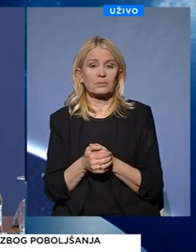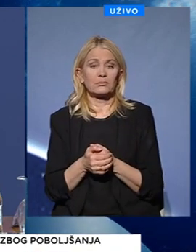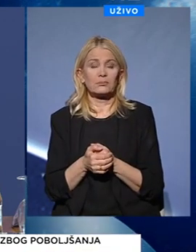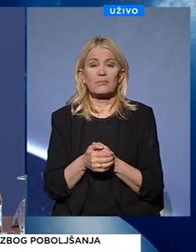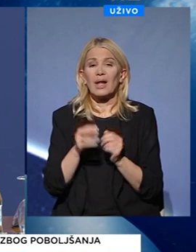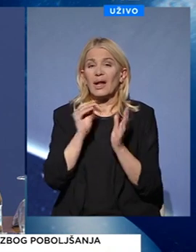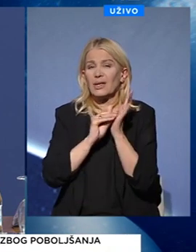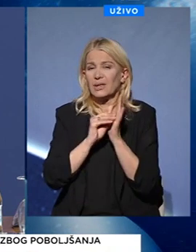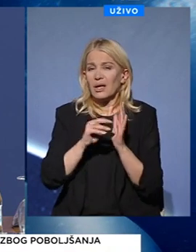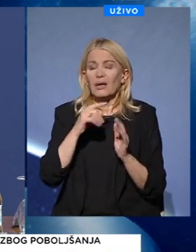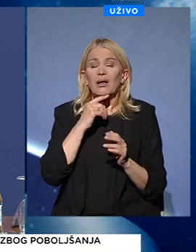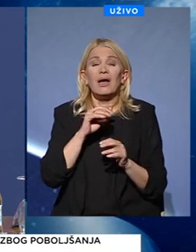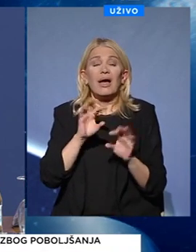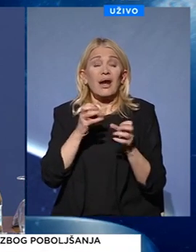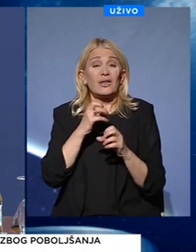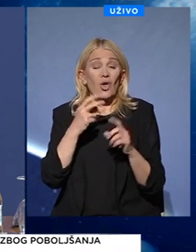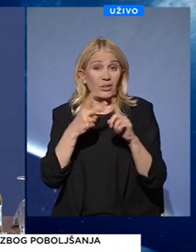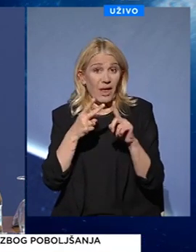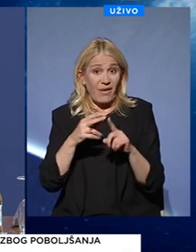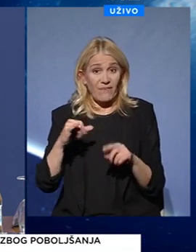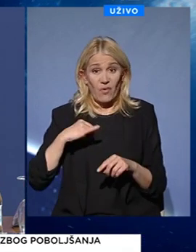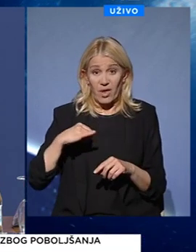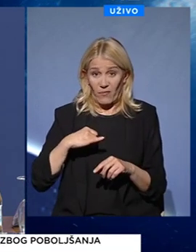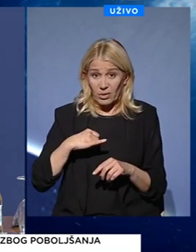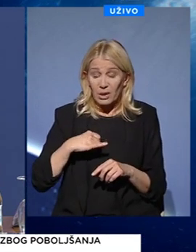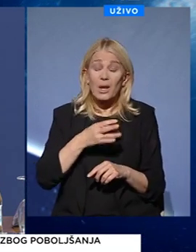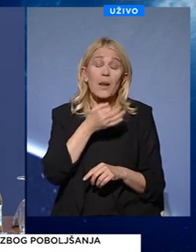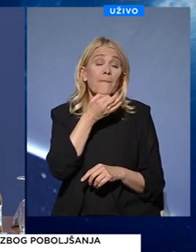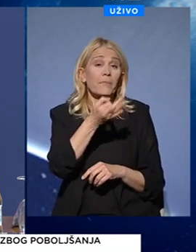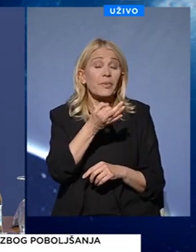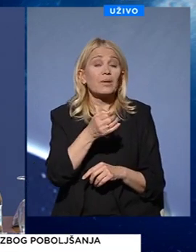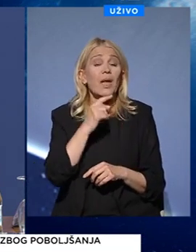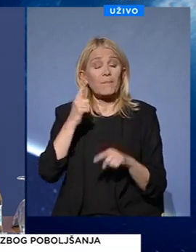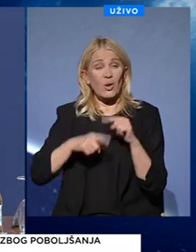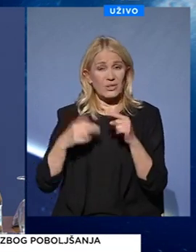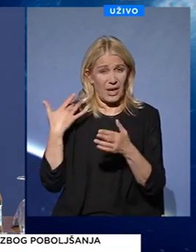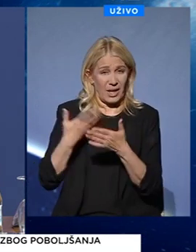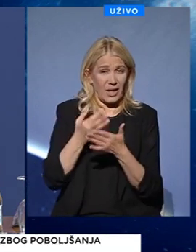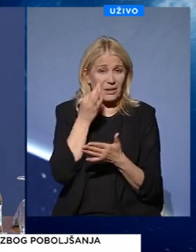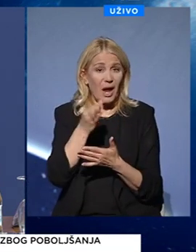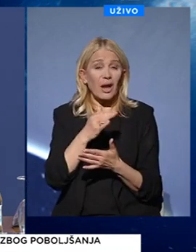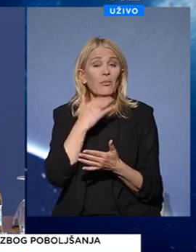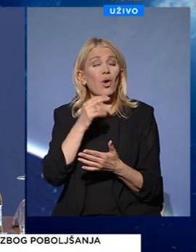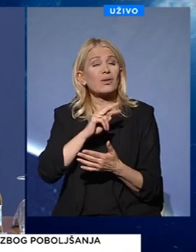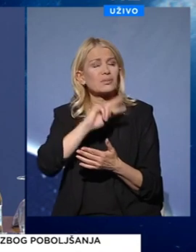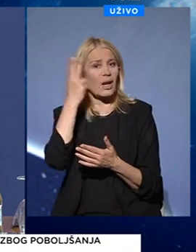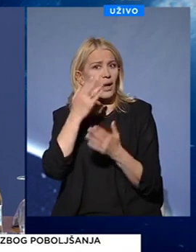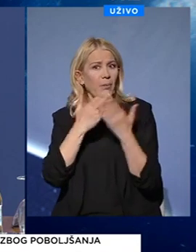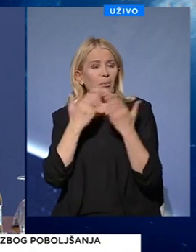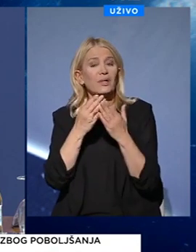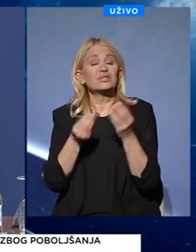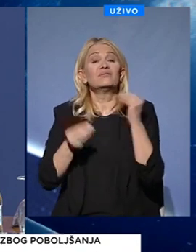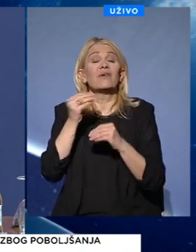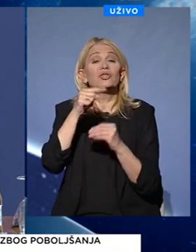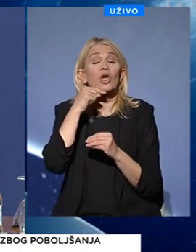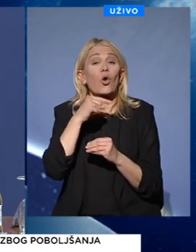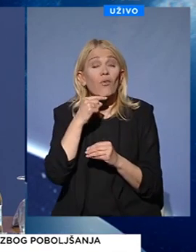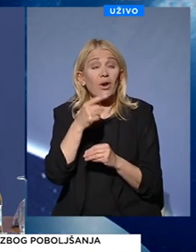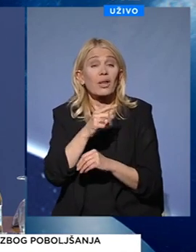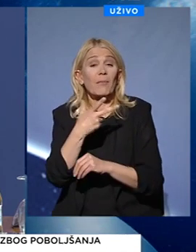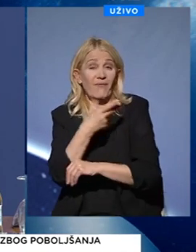Redakcija Radio Televizije Vojvodina poslala je sljedeće pitanje. Poslednjih dana u brojnim stranim medijima sve više se govori da bi